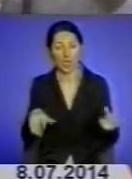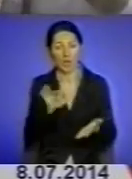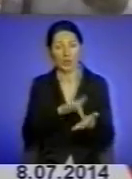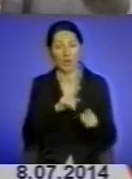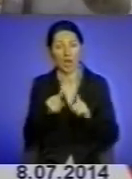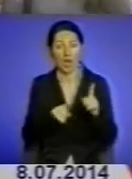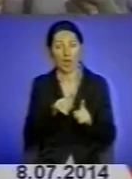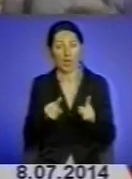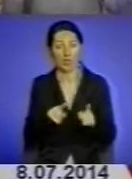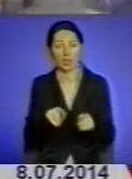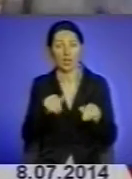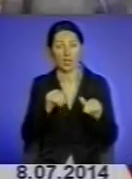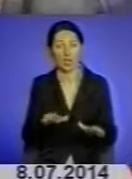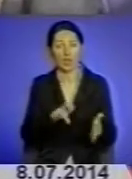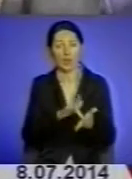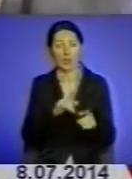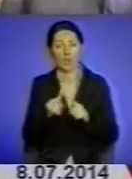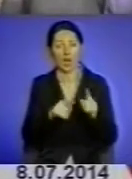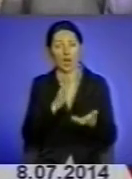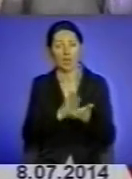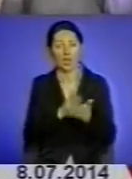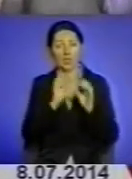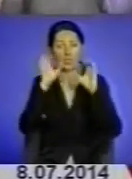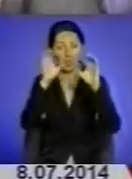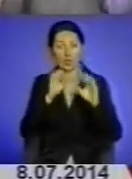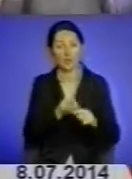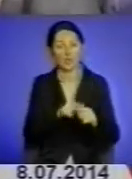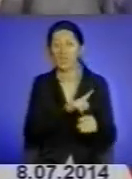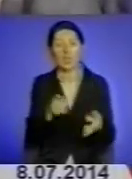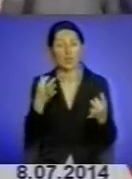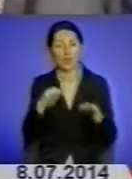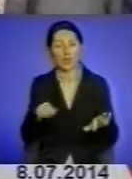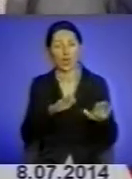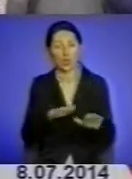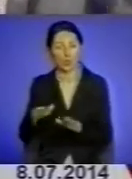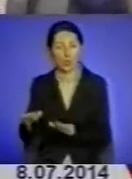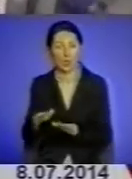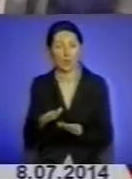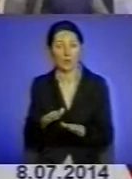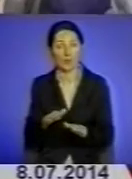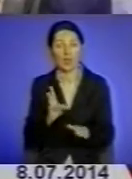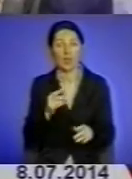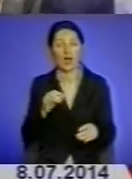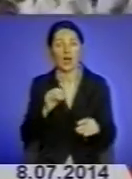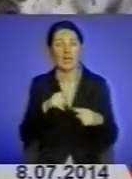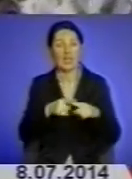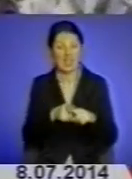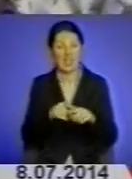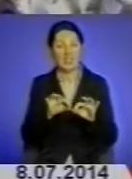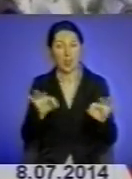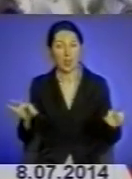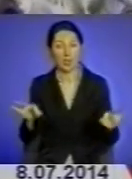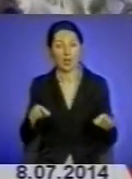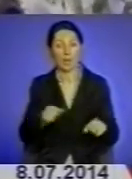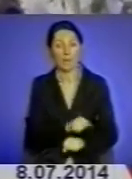рішеннями сесії міських рад. Є законодавство, яке не дозволяє розміщення оцих вод на інженерних мережах.